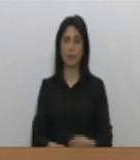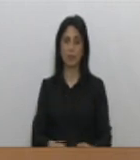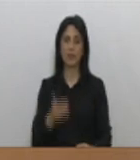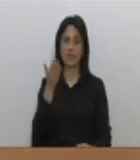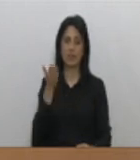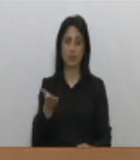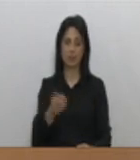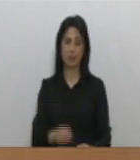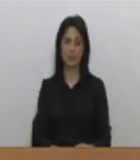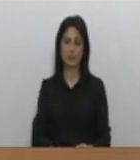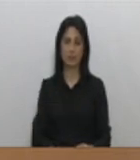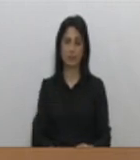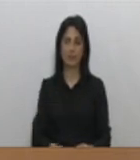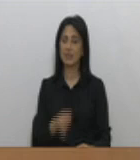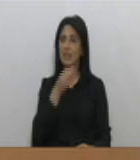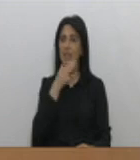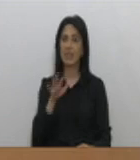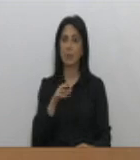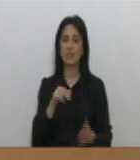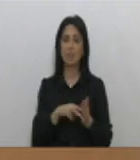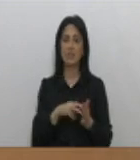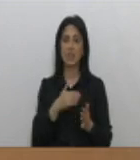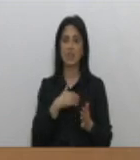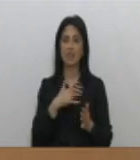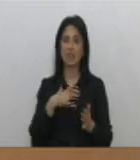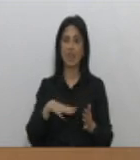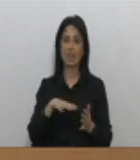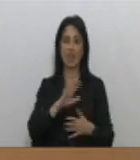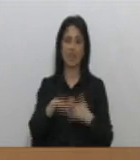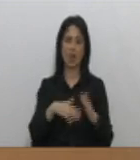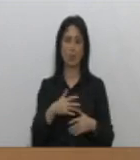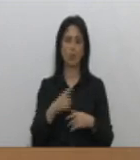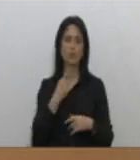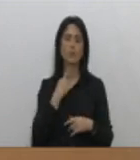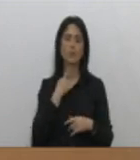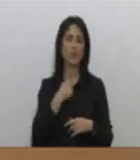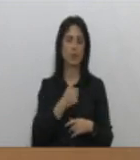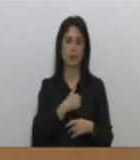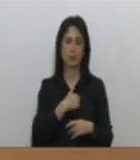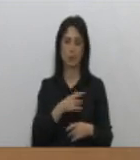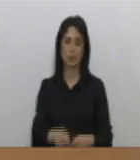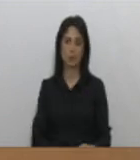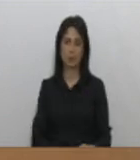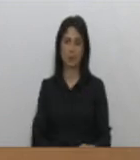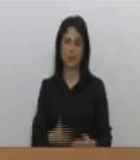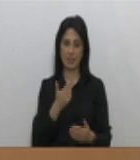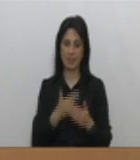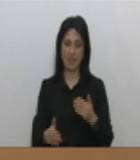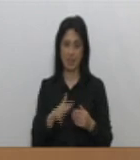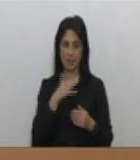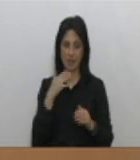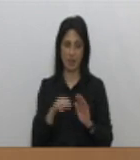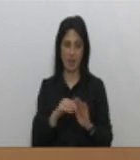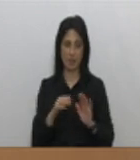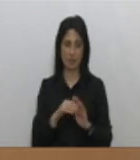თქვენ ნებისმიერ ფასად გინდათ ქვეყანაში არეულობა შემოიტანოთ. Წააგეთ ბევრი